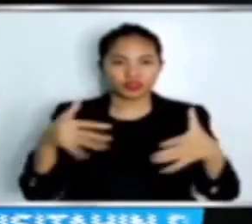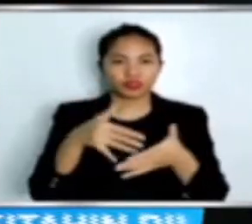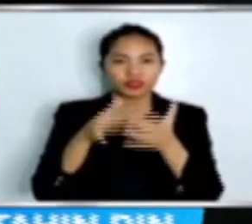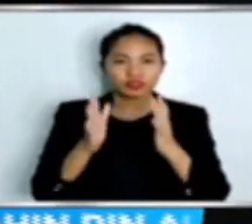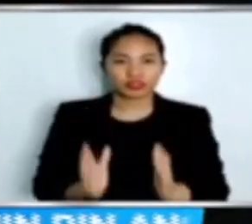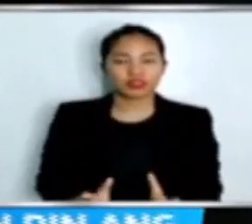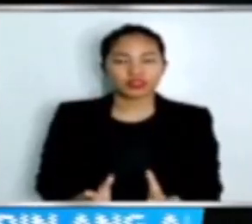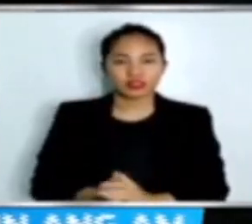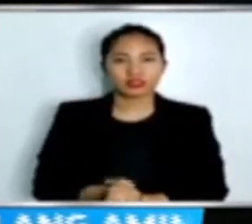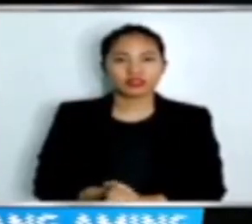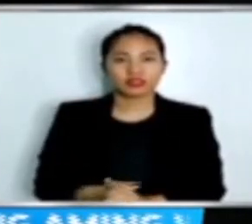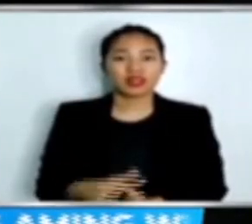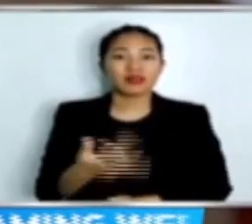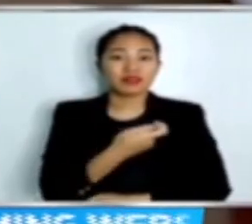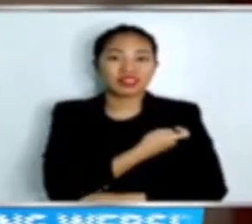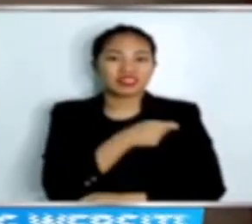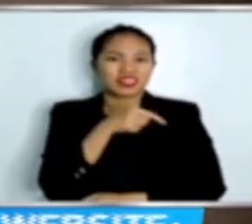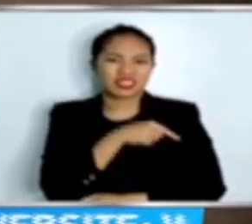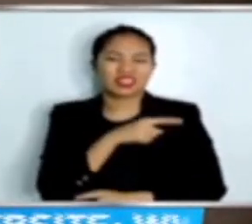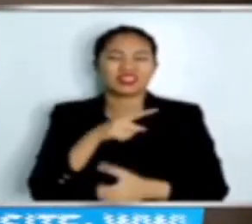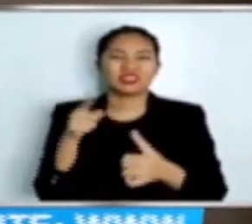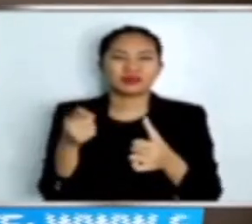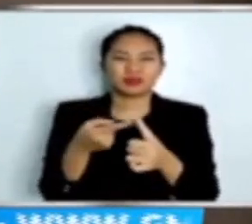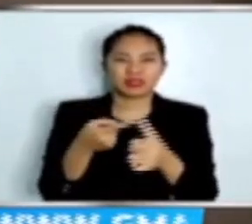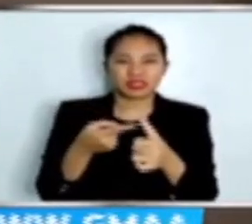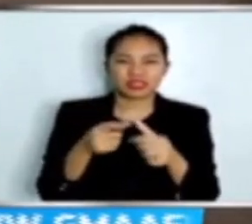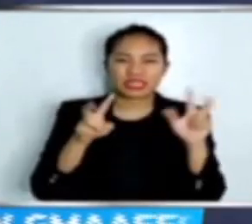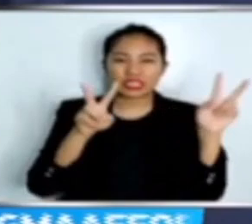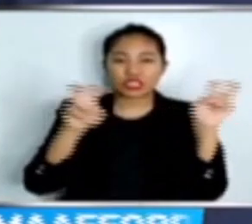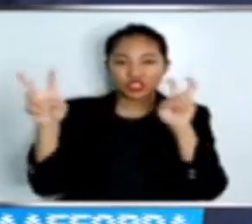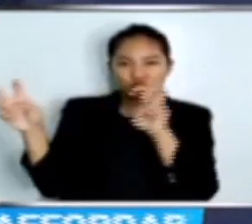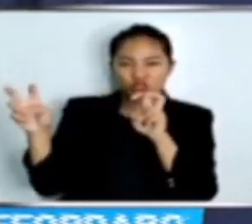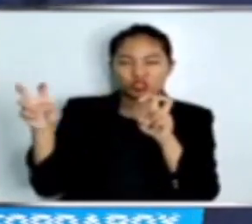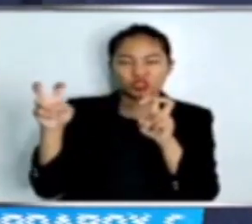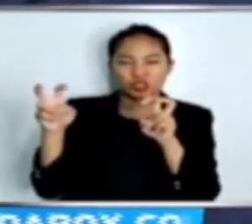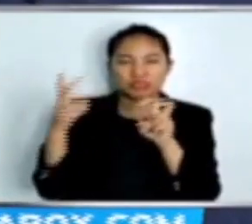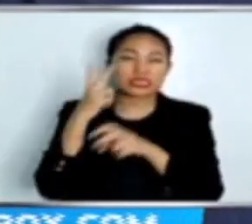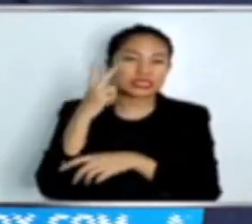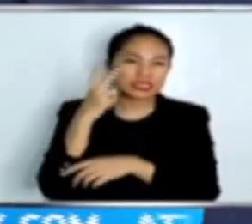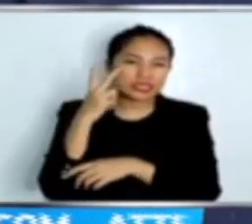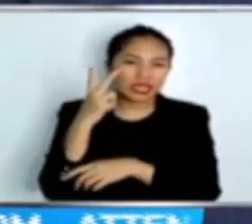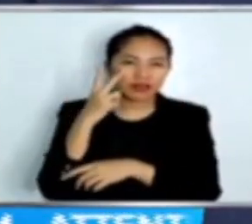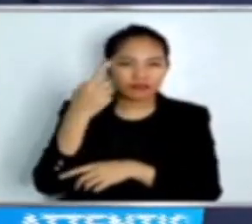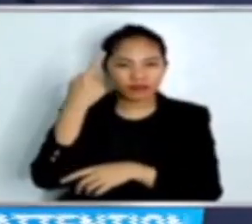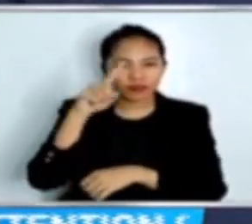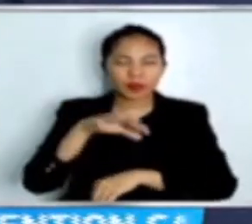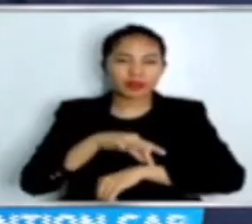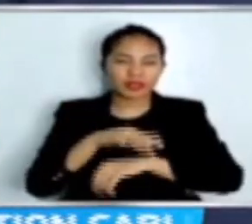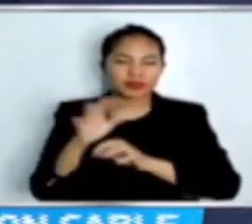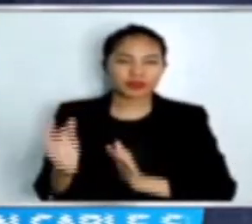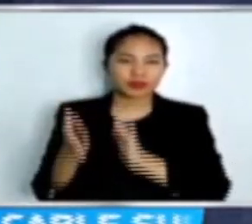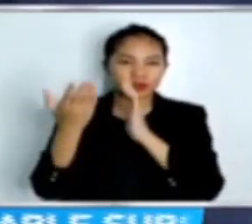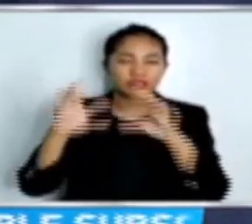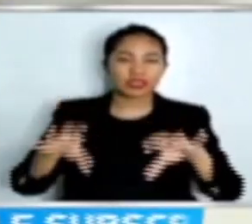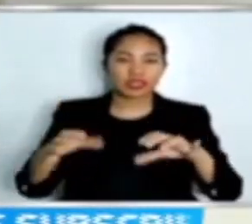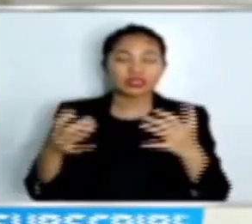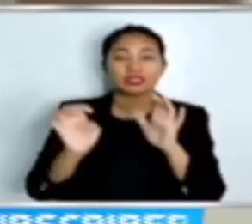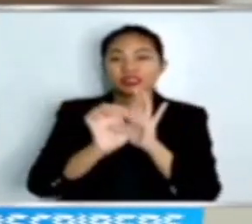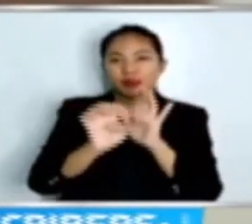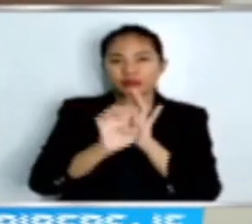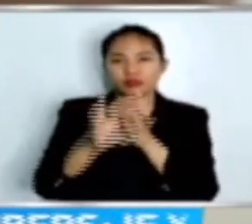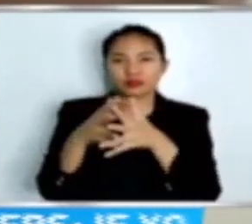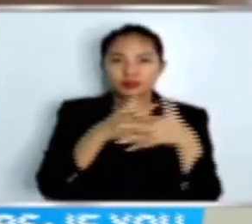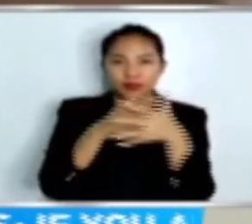pangunahing issue na tinitignan sa pilot run ng face-to-face classes. Sa Amerika halimbawa, nagkaroon ng mga COVID outbreaks sa